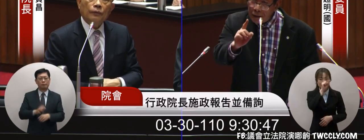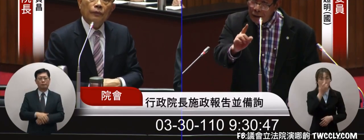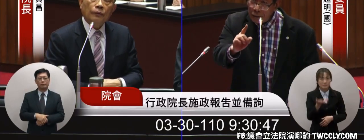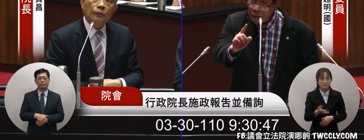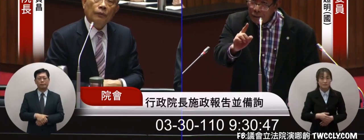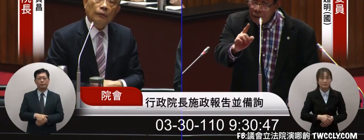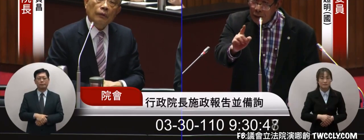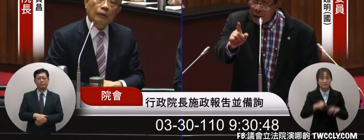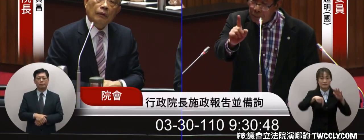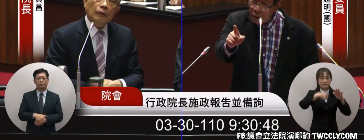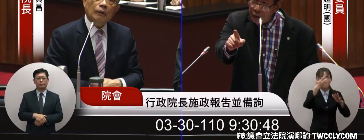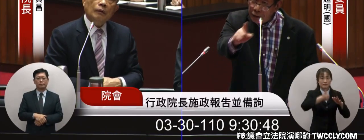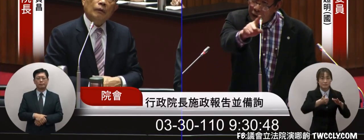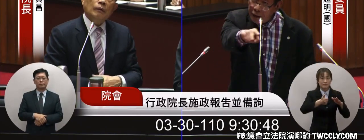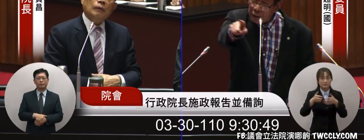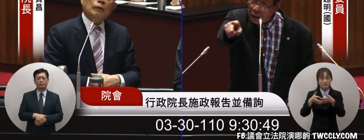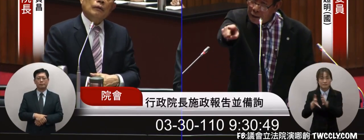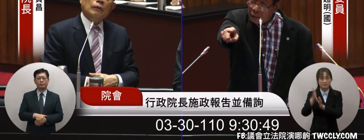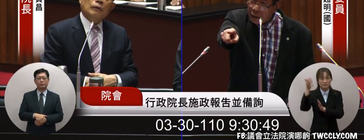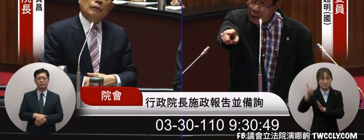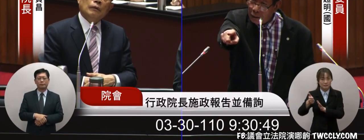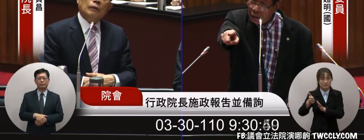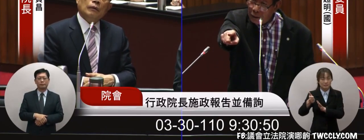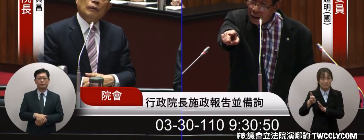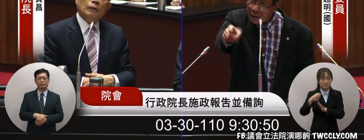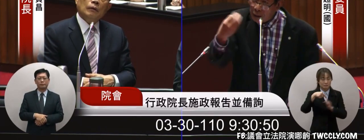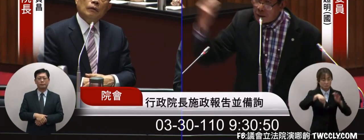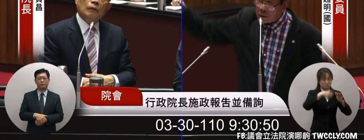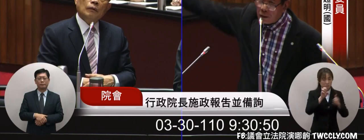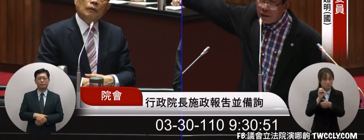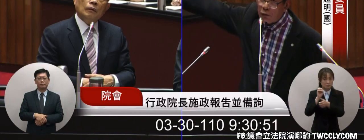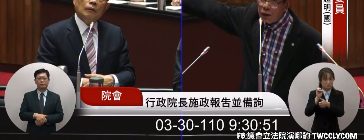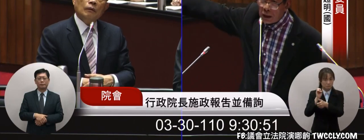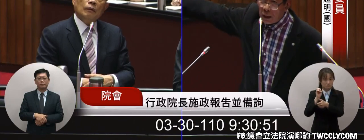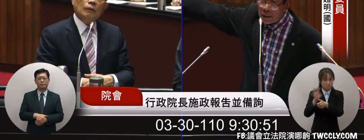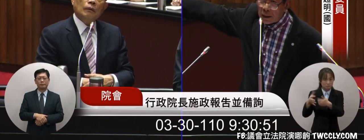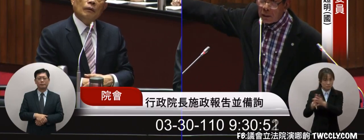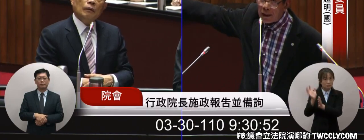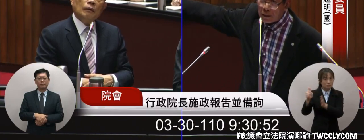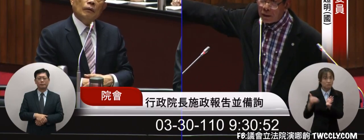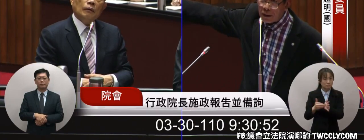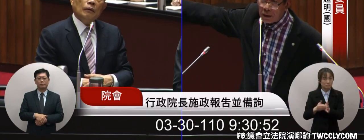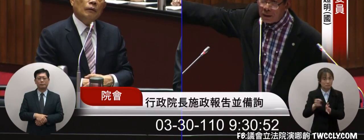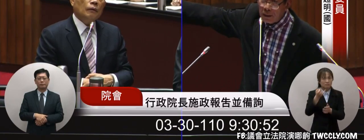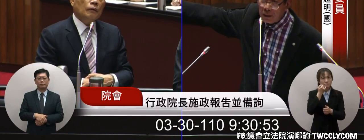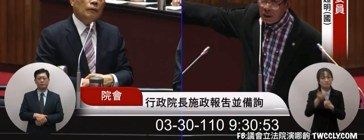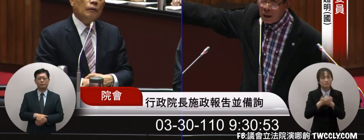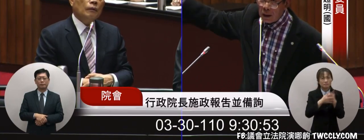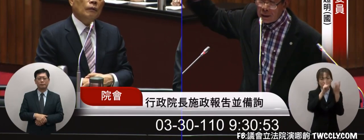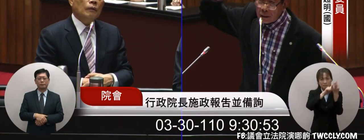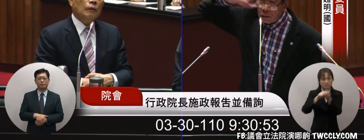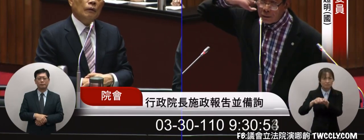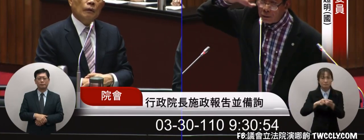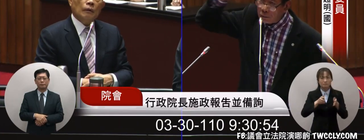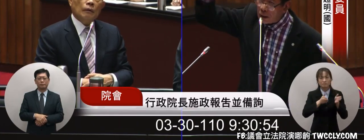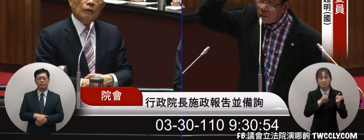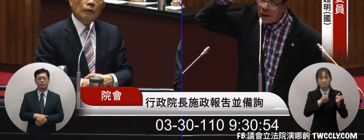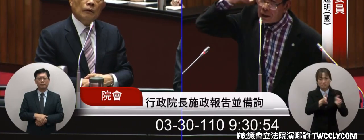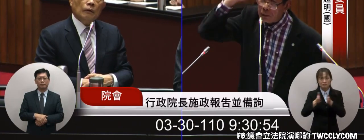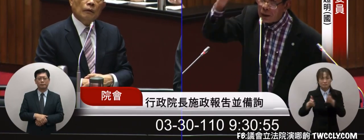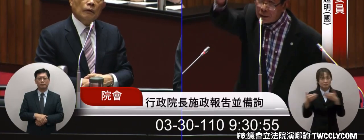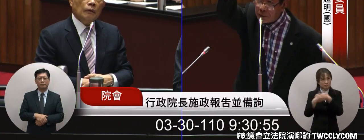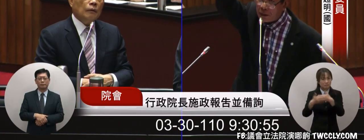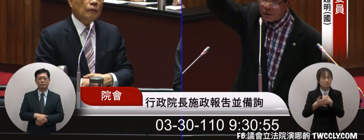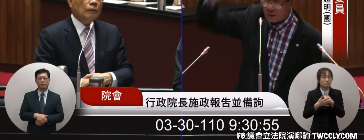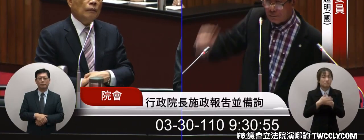議長部長議長跟你告訴你你敢來看這幾條這樣跟我解決一下你講得有量我會